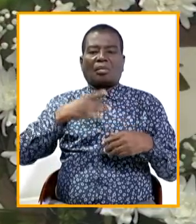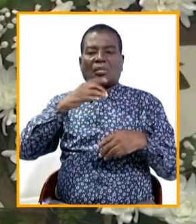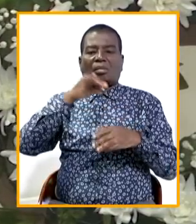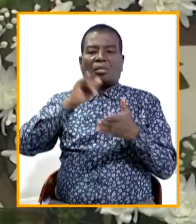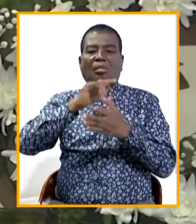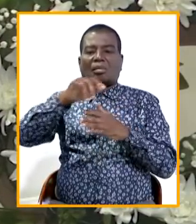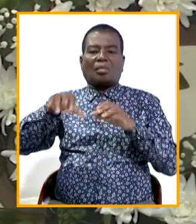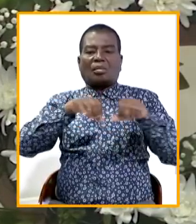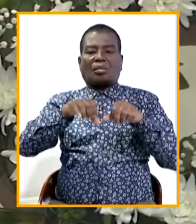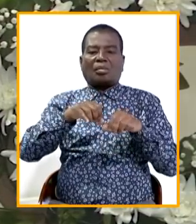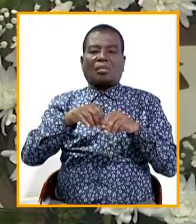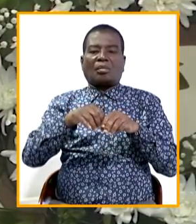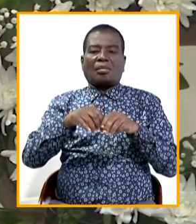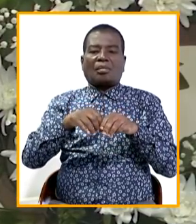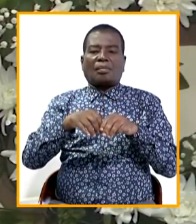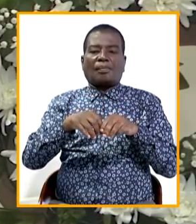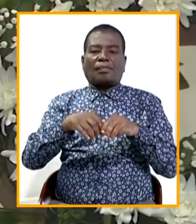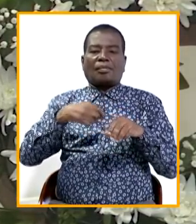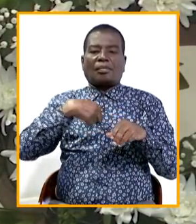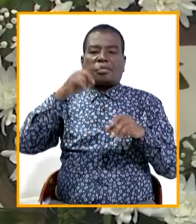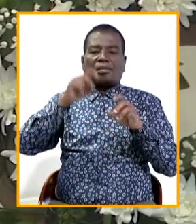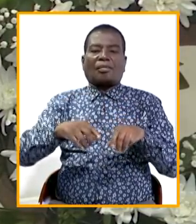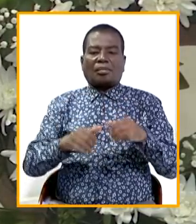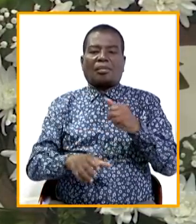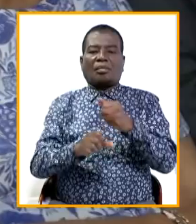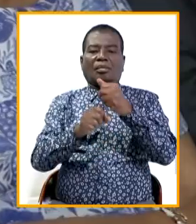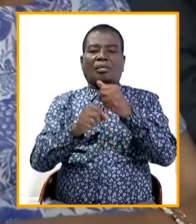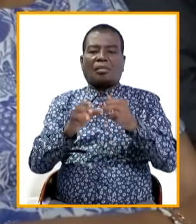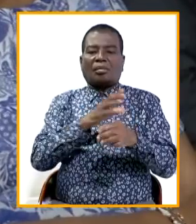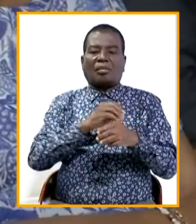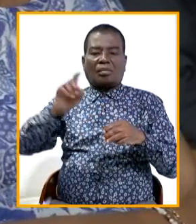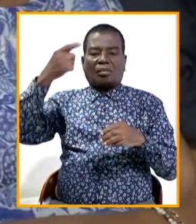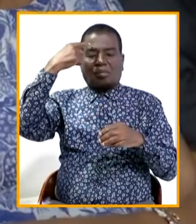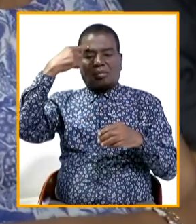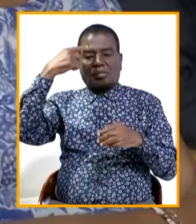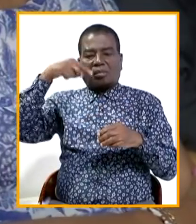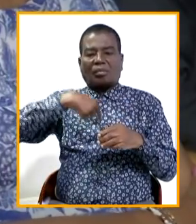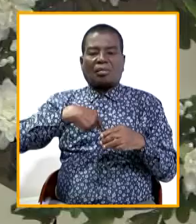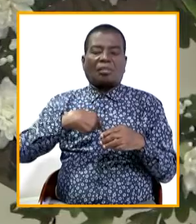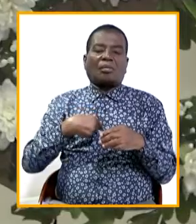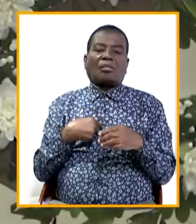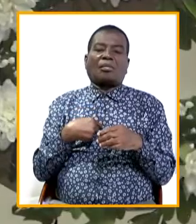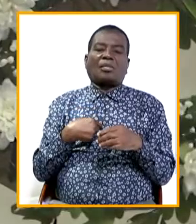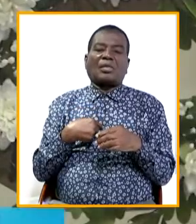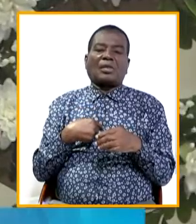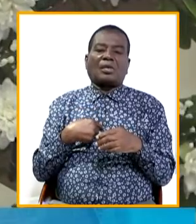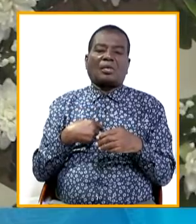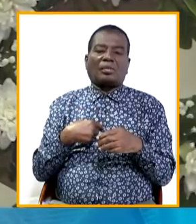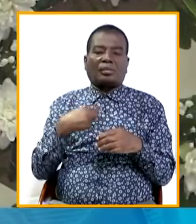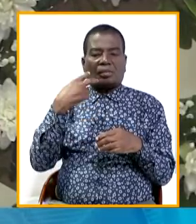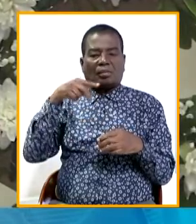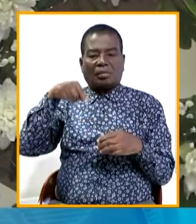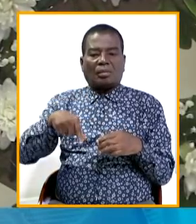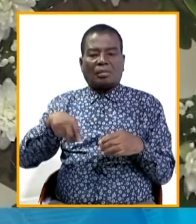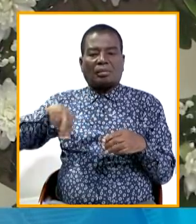faites et donc vous avez besoin du soutien du gouvernement. Je conçois aisément que